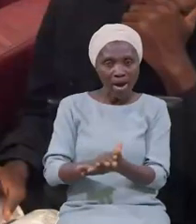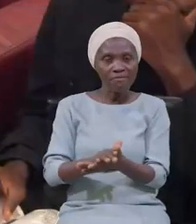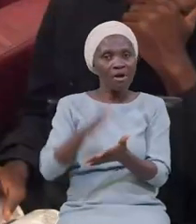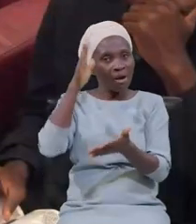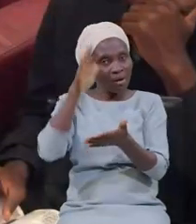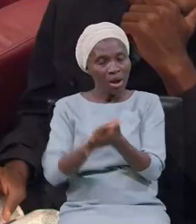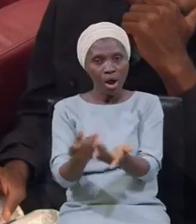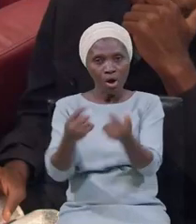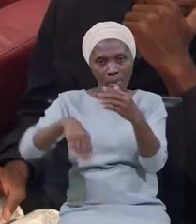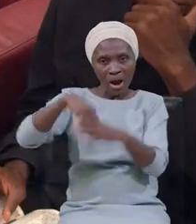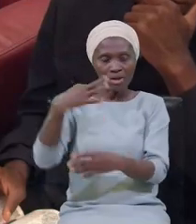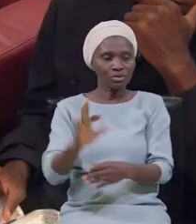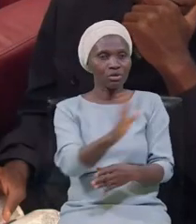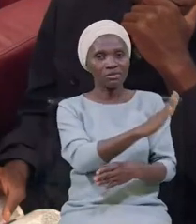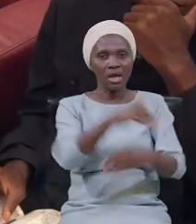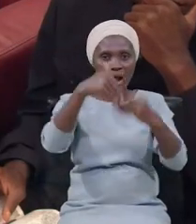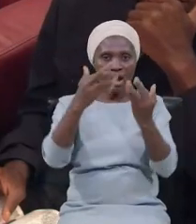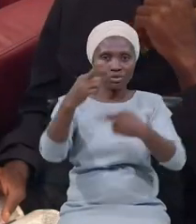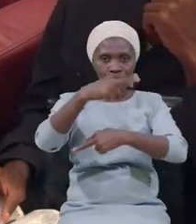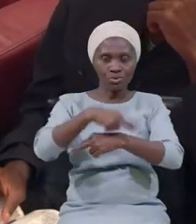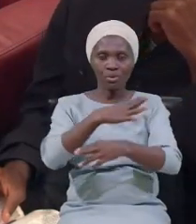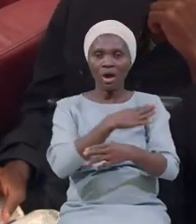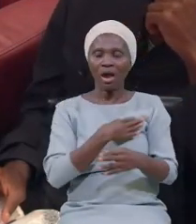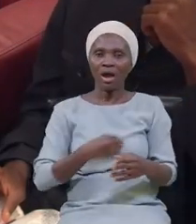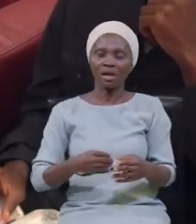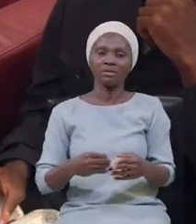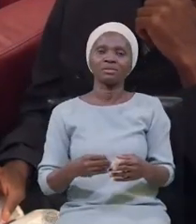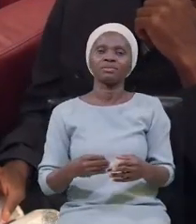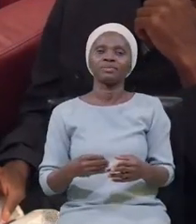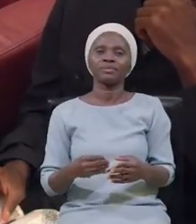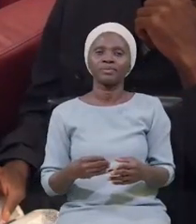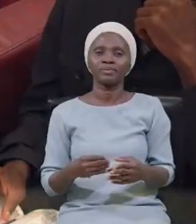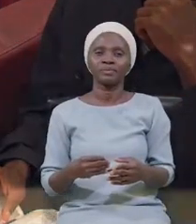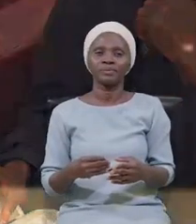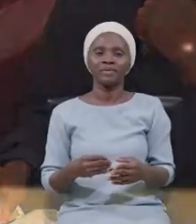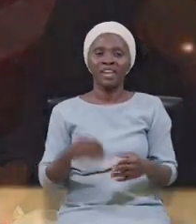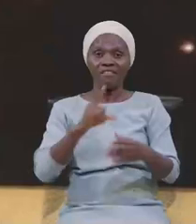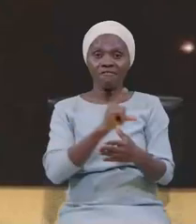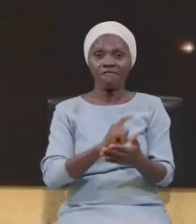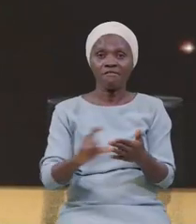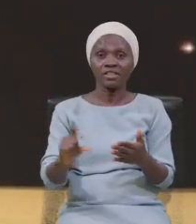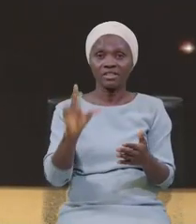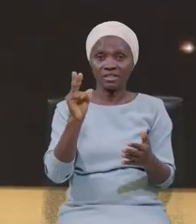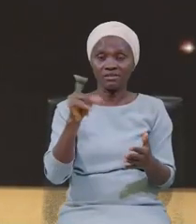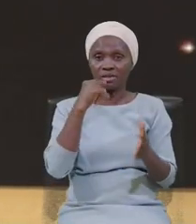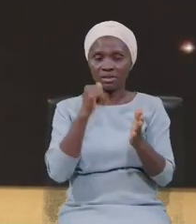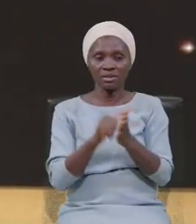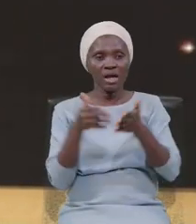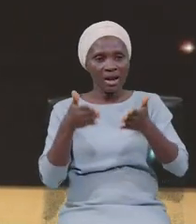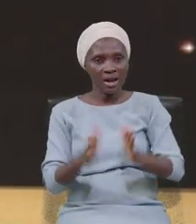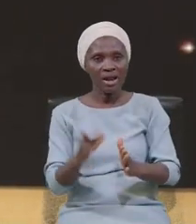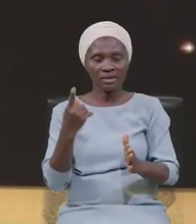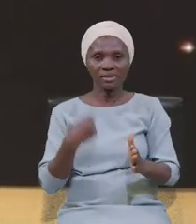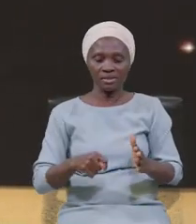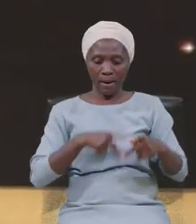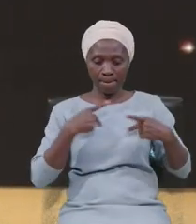sa demeure et l'épouse de sa chambre. Verset 17. Quand le portique